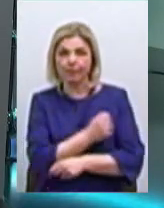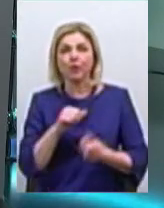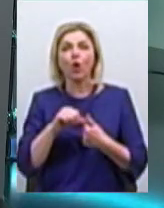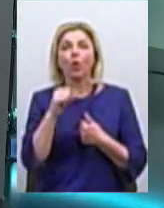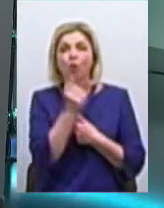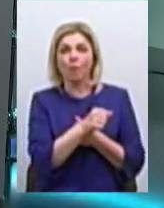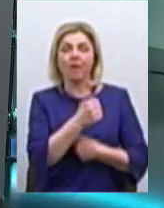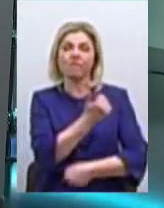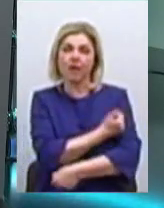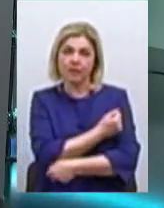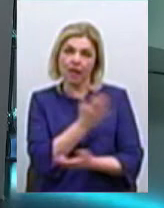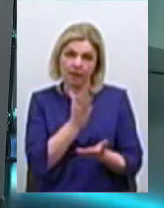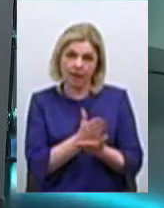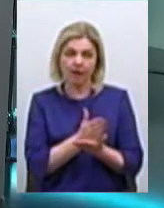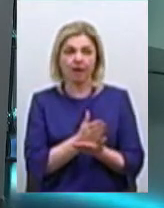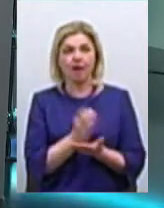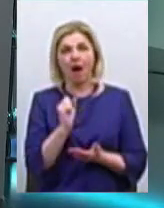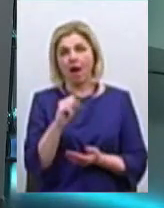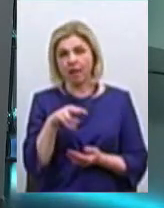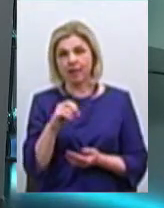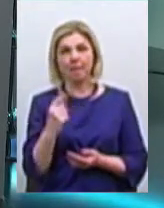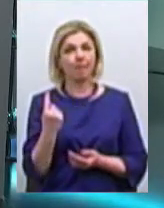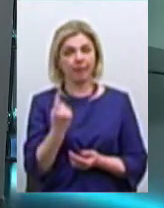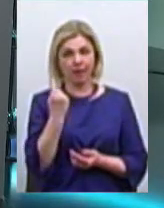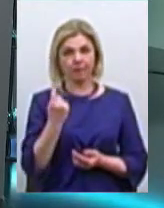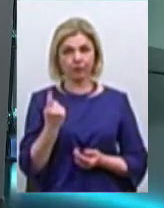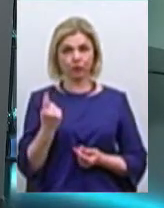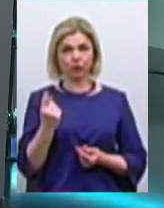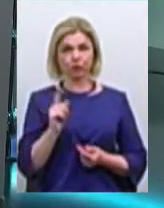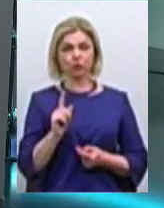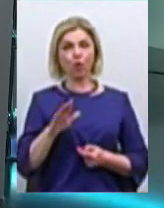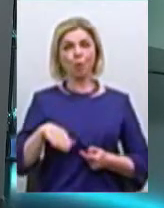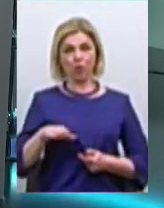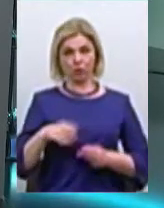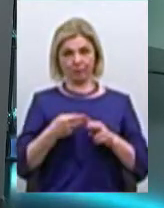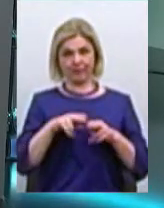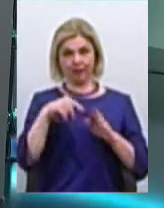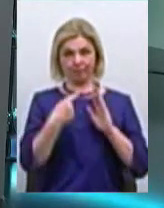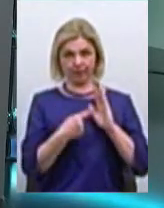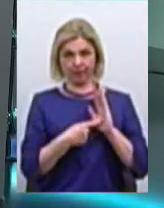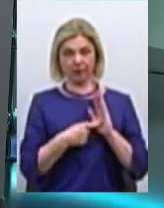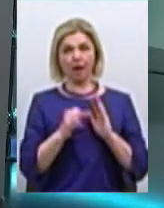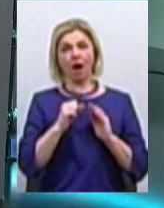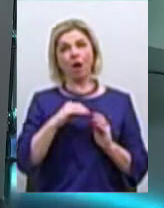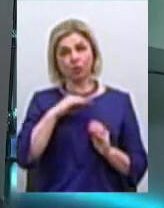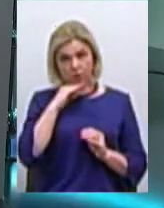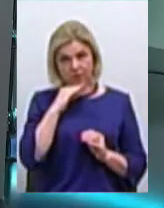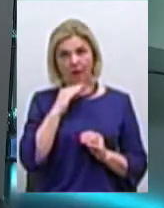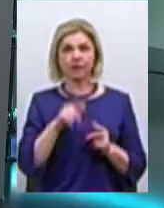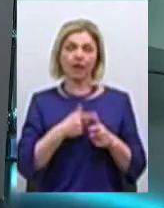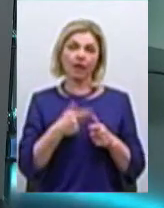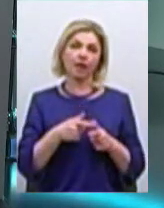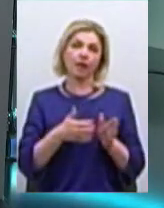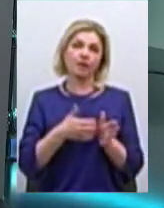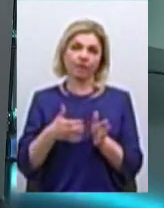вакцинації є, але перш ніж потім це питання, а ось достатньо чи ні